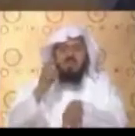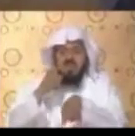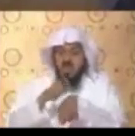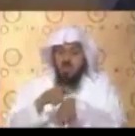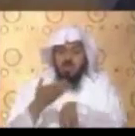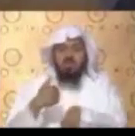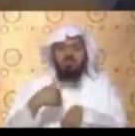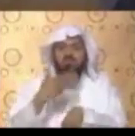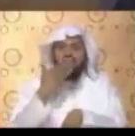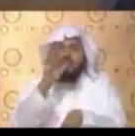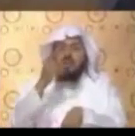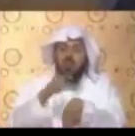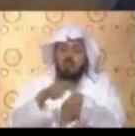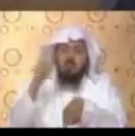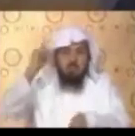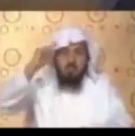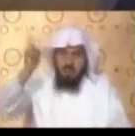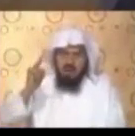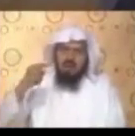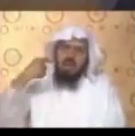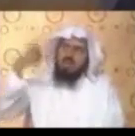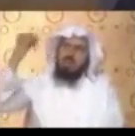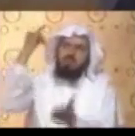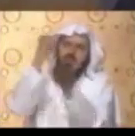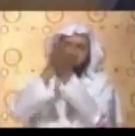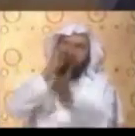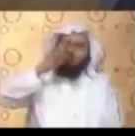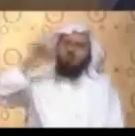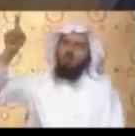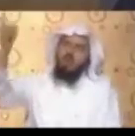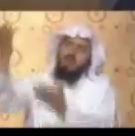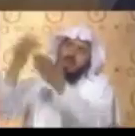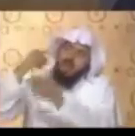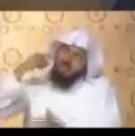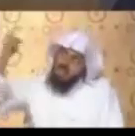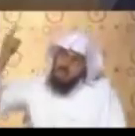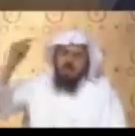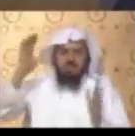المؤذنين، ولا يصلي قبل أذان المؤذنين. نعم.